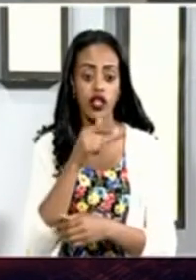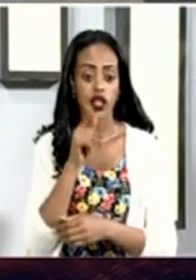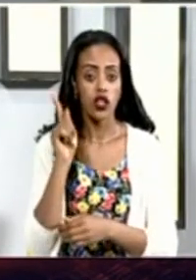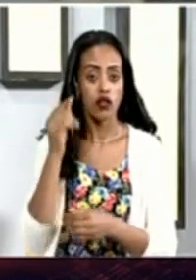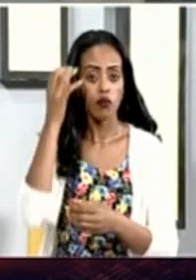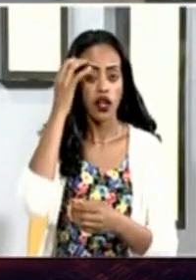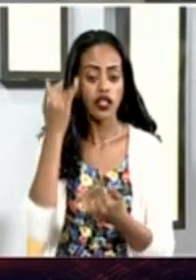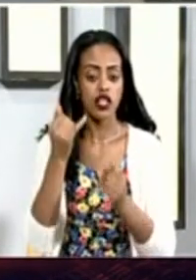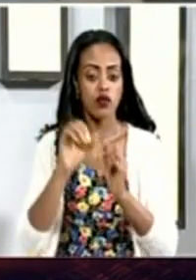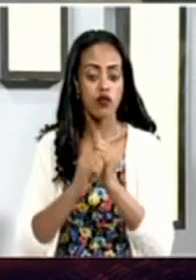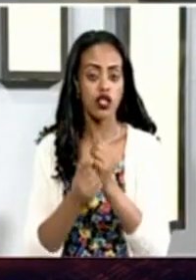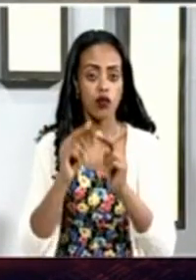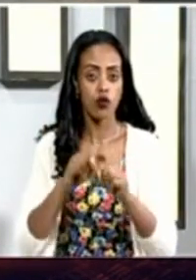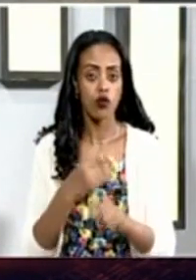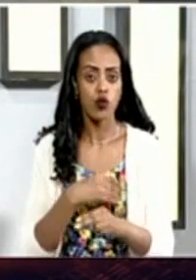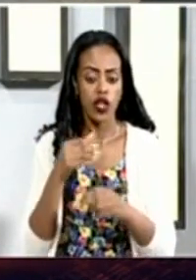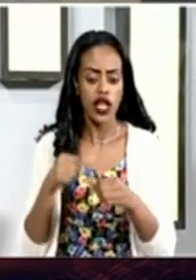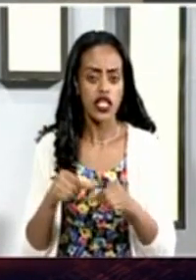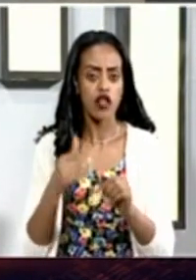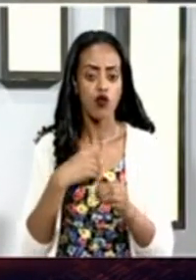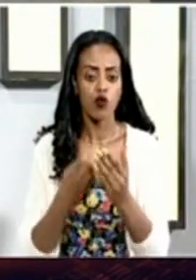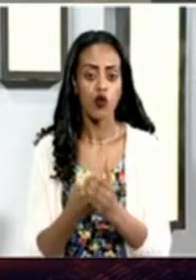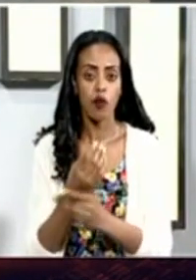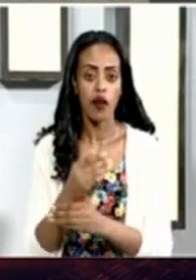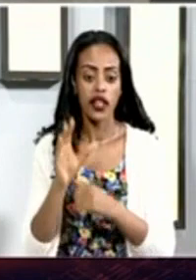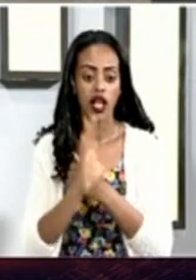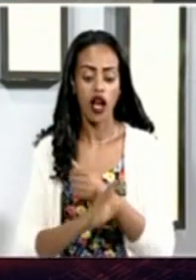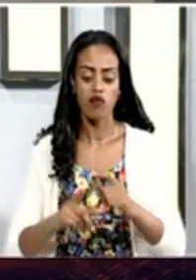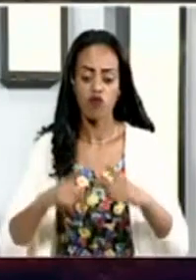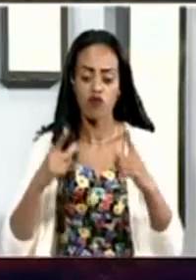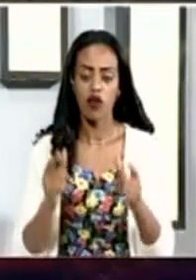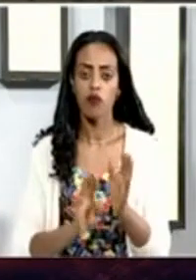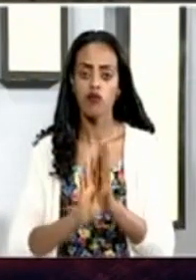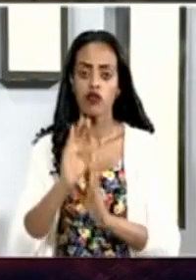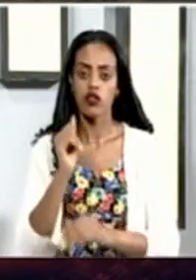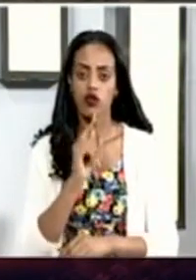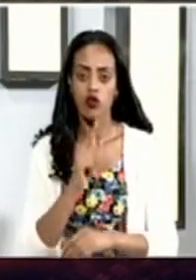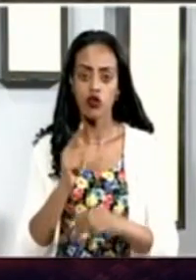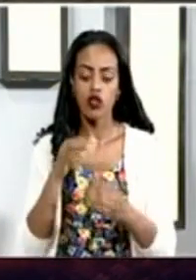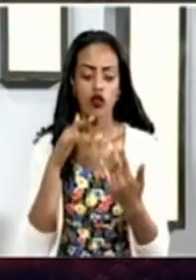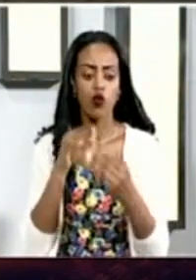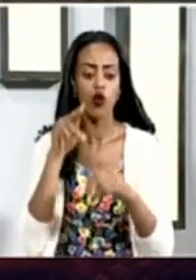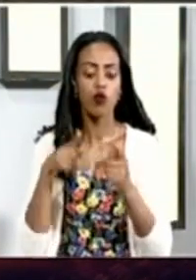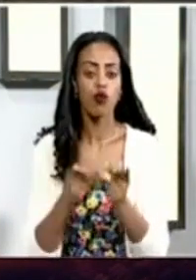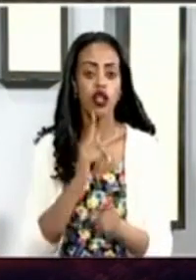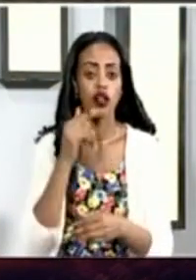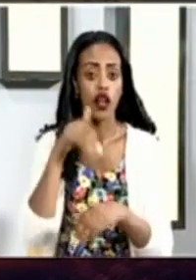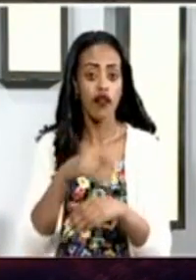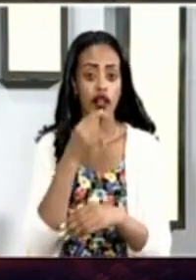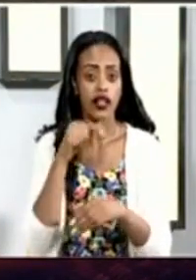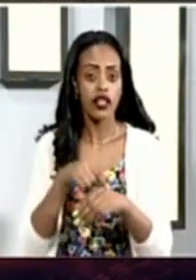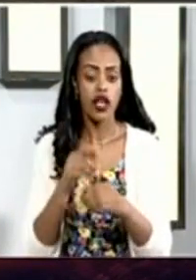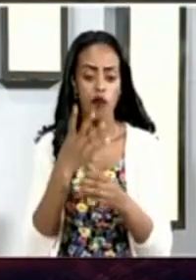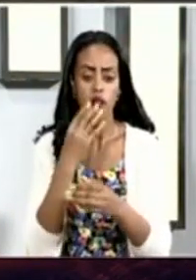بتقول هذا مسيرة مالتيو لو أسألوا لي تهويت المعت تعدي يا عبد مالتيو تقول تعدين أرنت بوت عيني بدرجي أو زي محدر